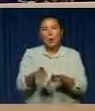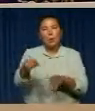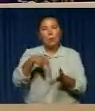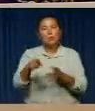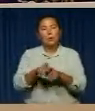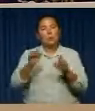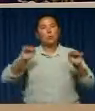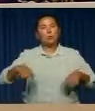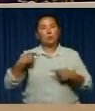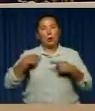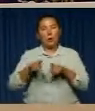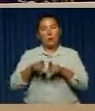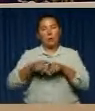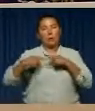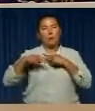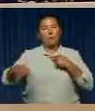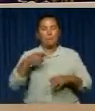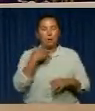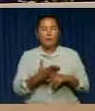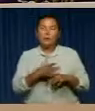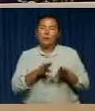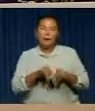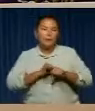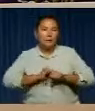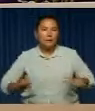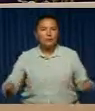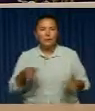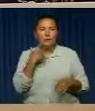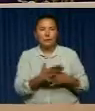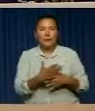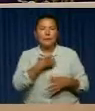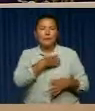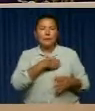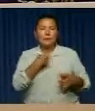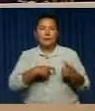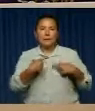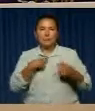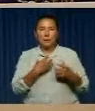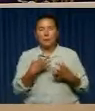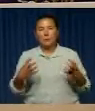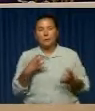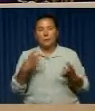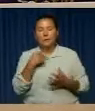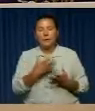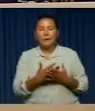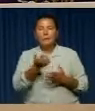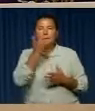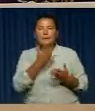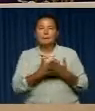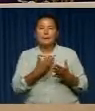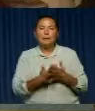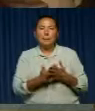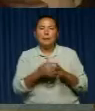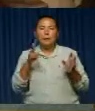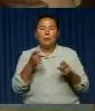бәрімізге болады ғой деген ой бар бізде. Сондықтан әлеуметтік жауапкершілік ол ең маңыздысы. Рахмет, енді жалпы тақырып